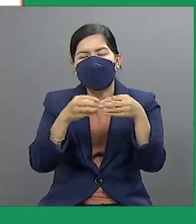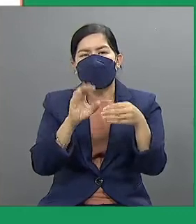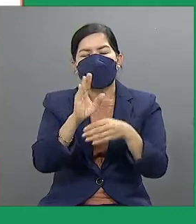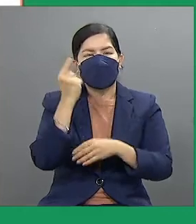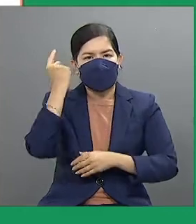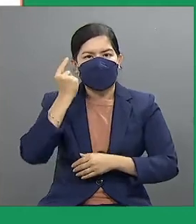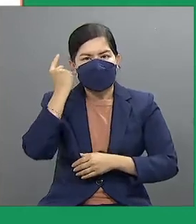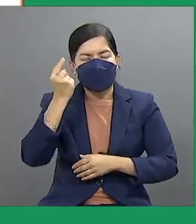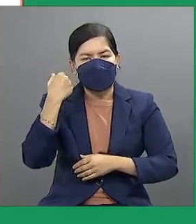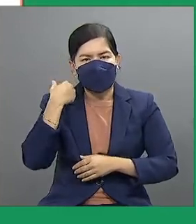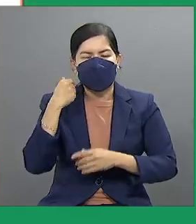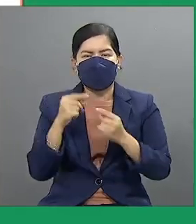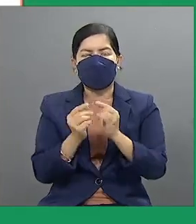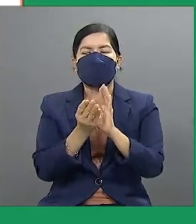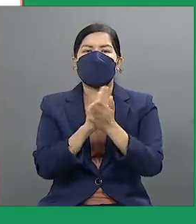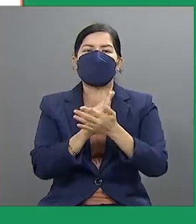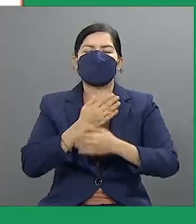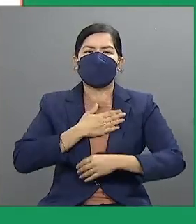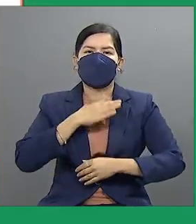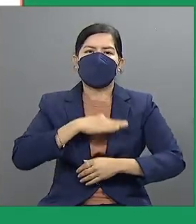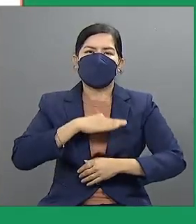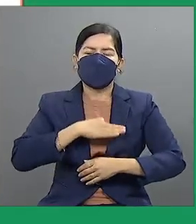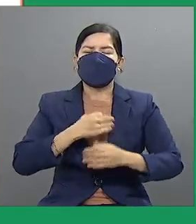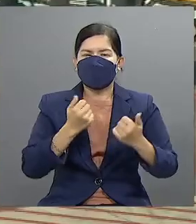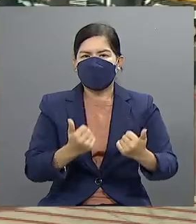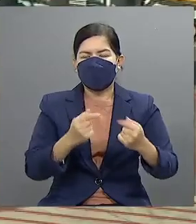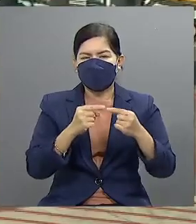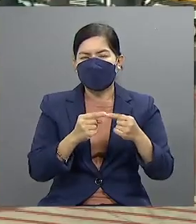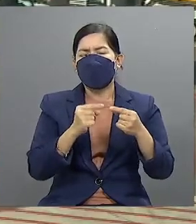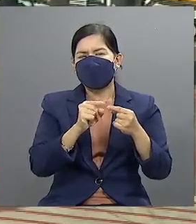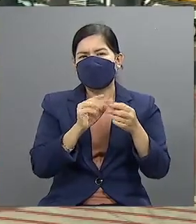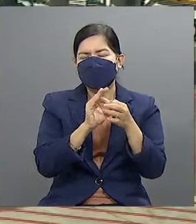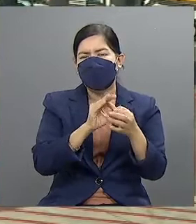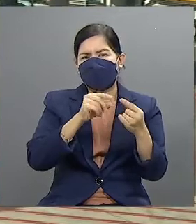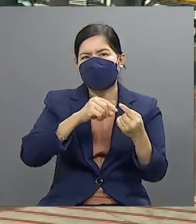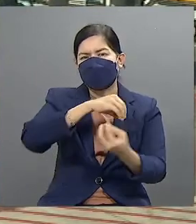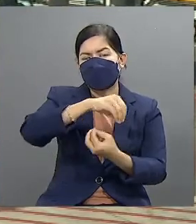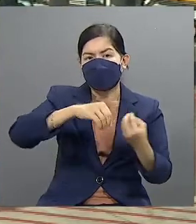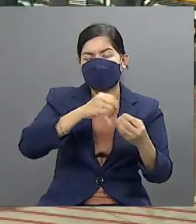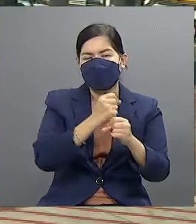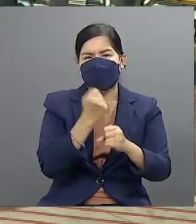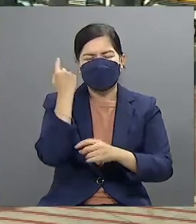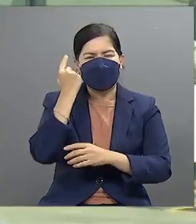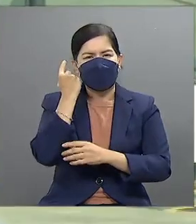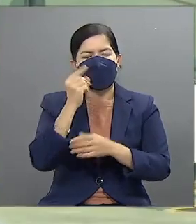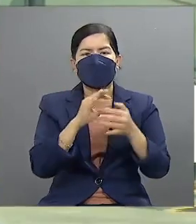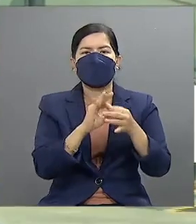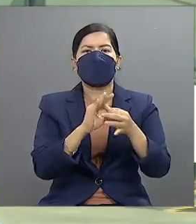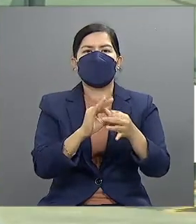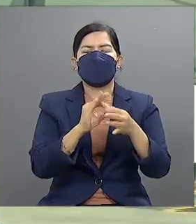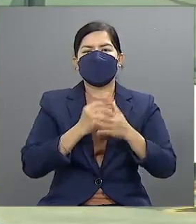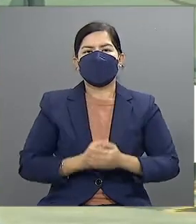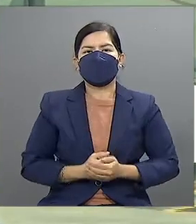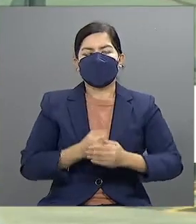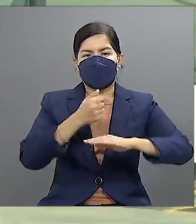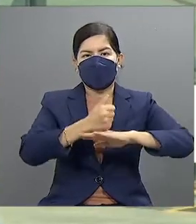องเที่ยวยังคงมีความน่าเป็นห่วงแล้วก็เปราะบางสูงอยู่นะคะ นายพิพัฒน์รัชกิจประการรัฐมนตรีว่าการกระท